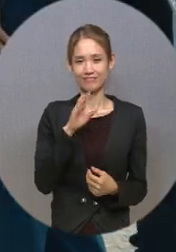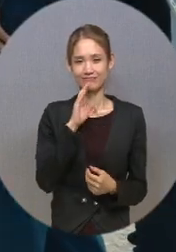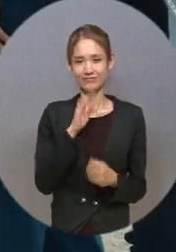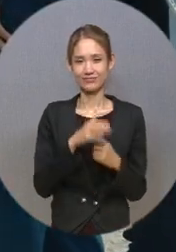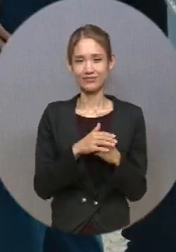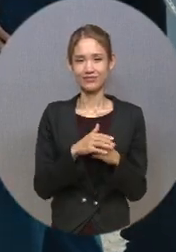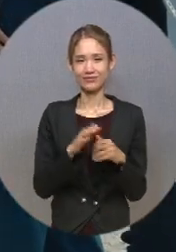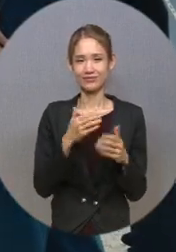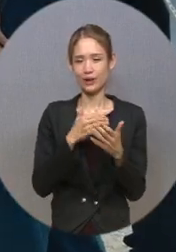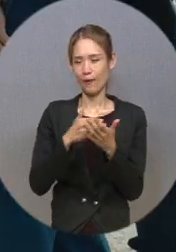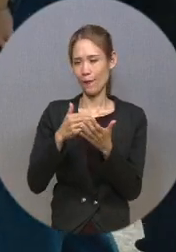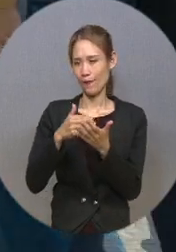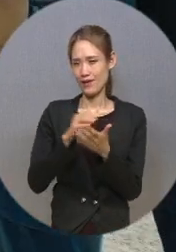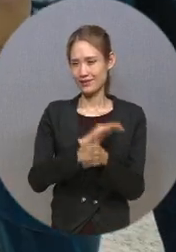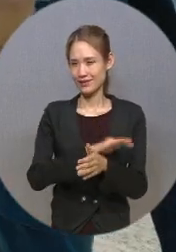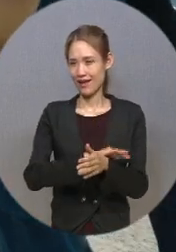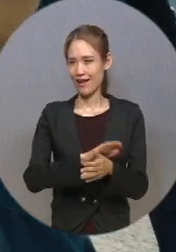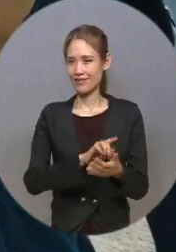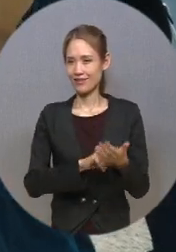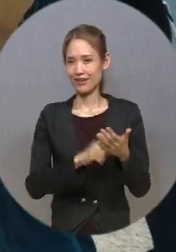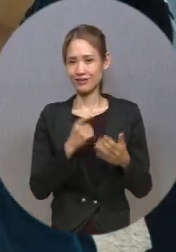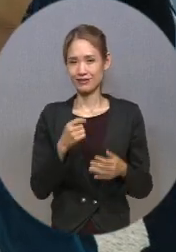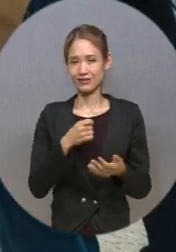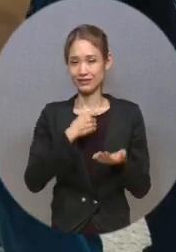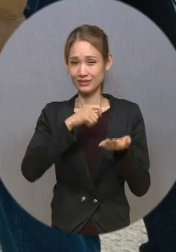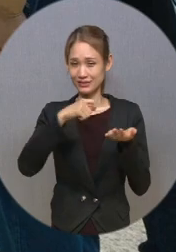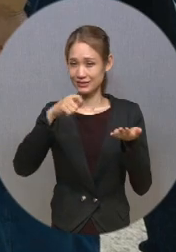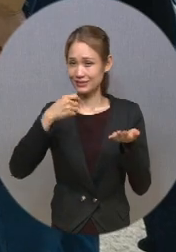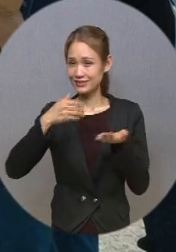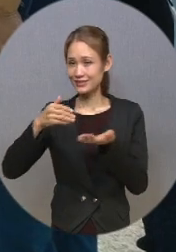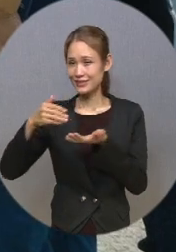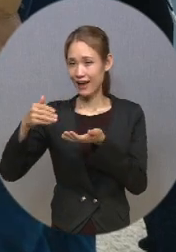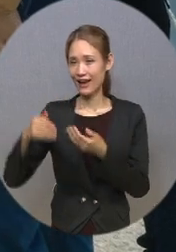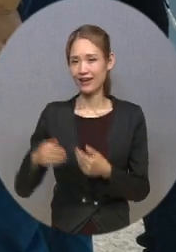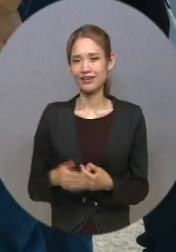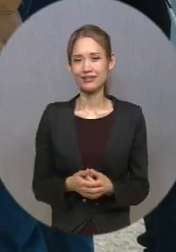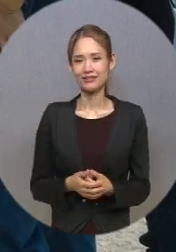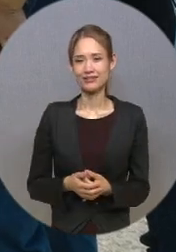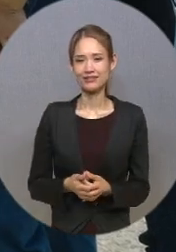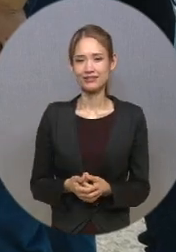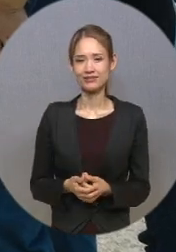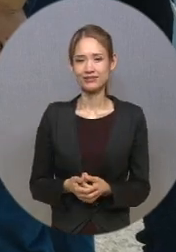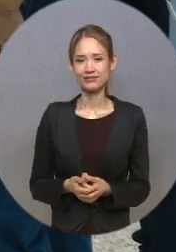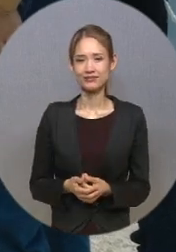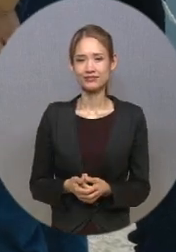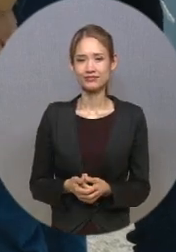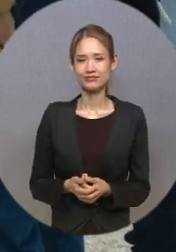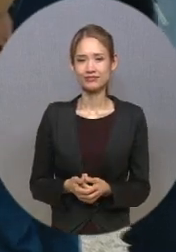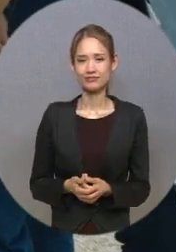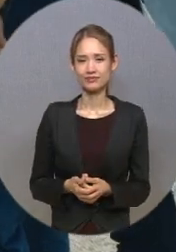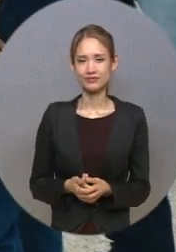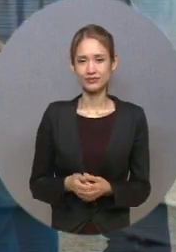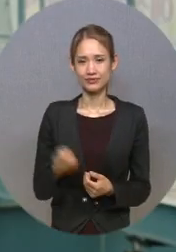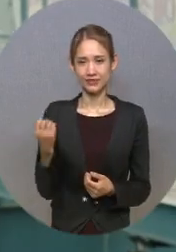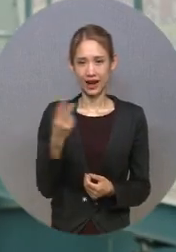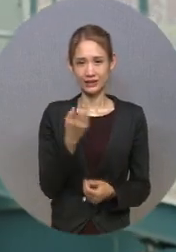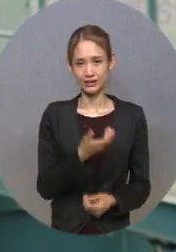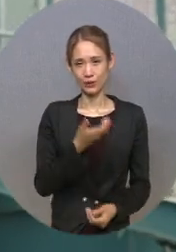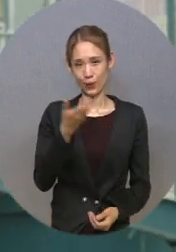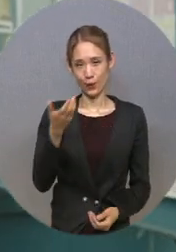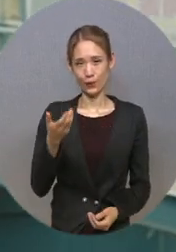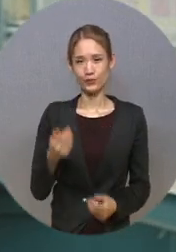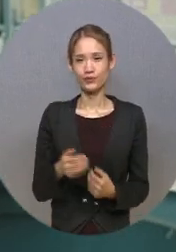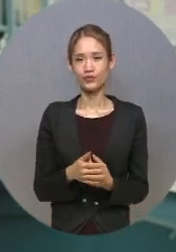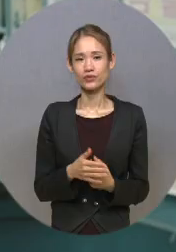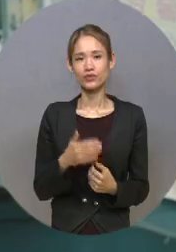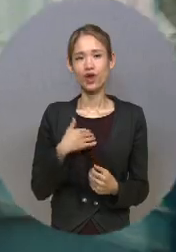오늘 그림 잘 나올 것 같아. 그냥 스케치 하신 거죠? 맞아요, 스케치를 하시고. 스케치를 해서 네. 유화로 또 다시 옮기고. 아, 근데